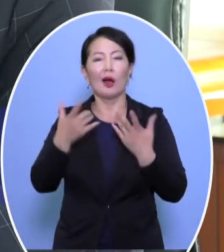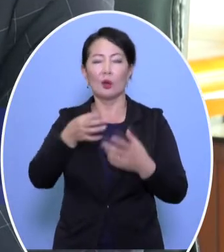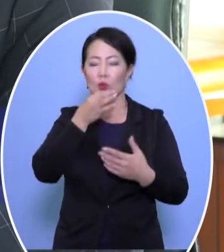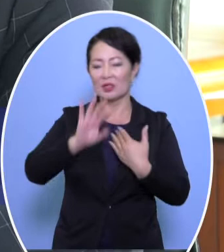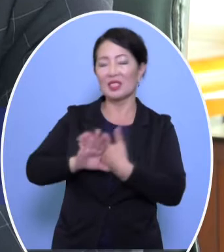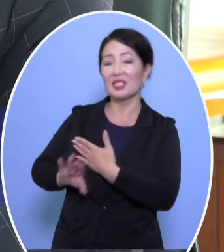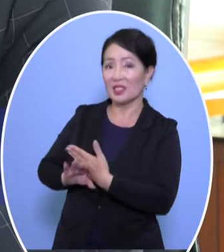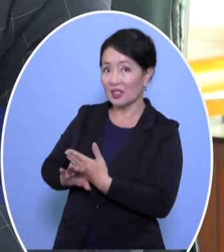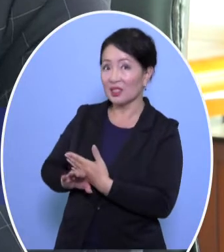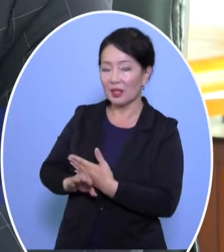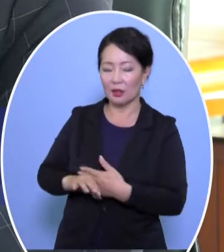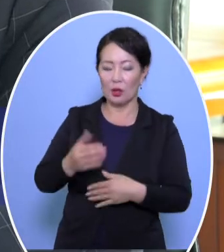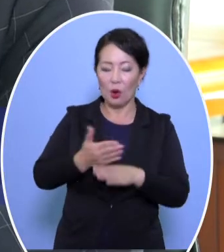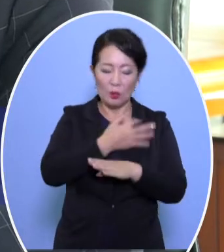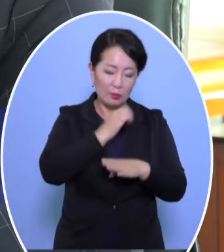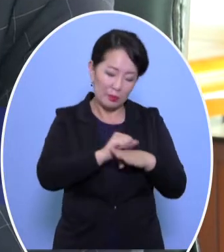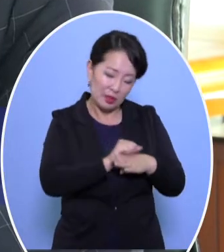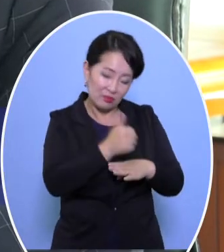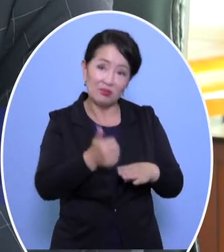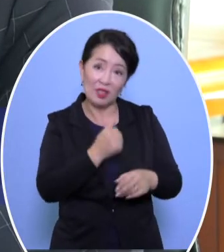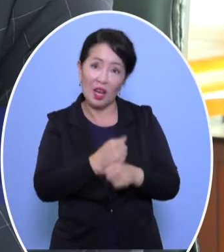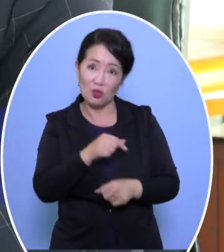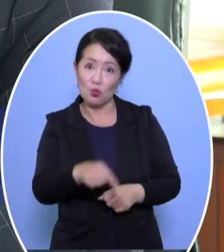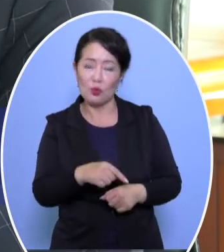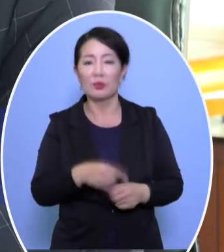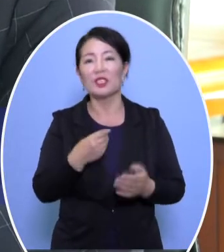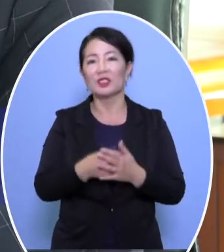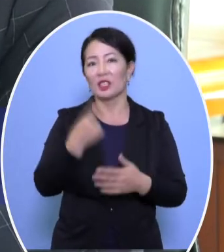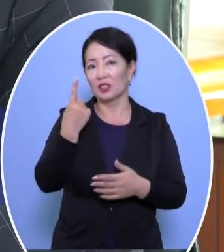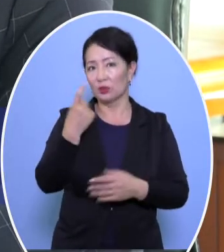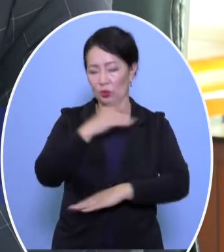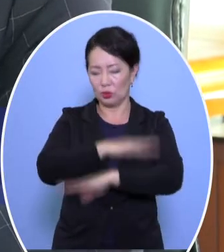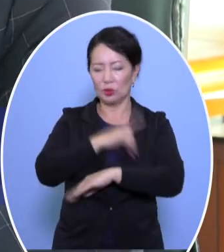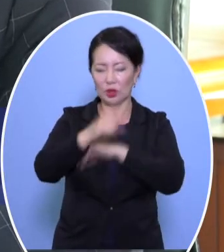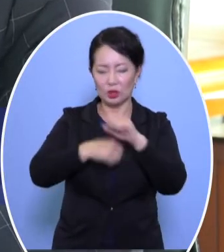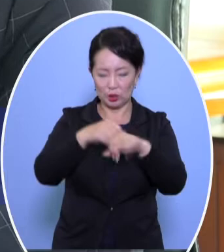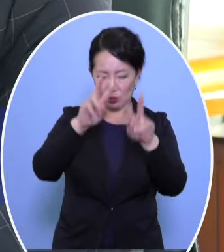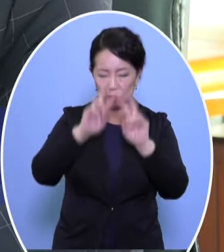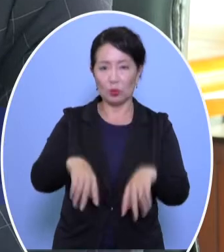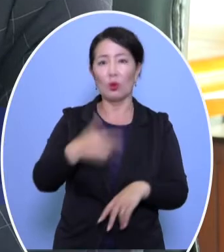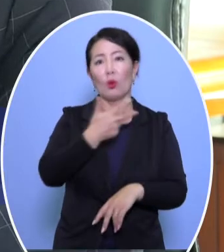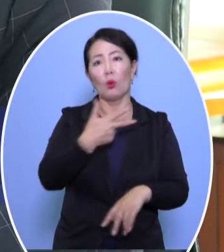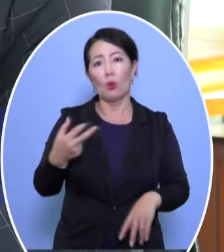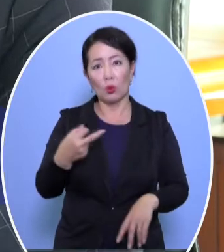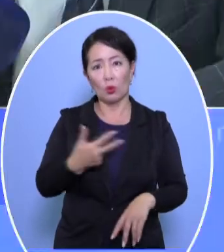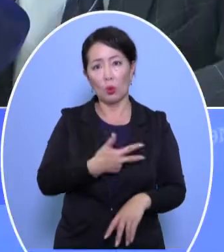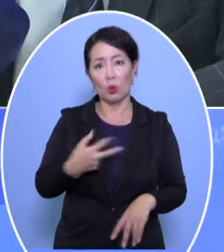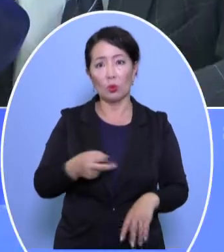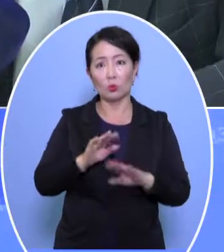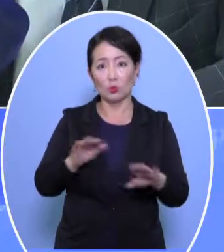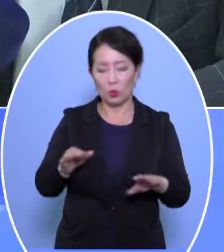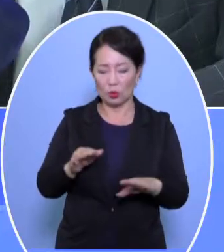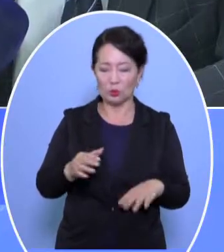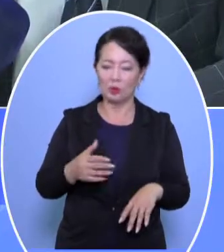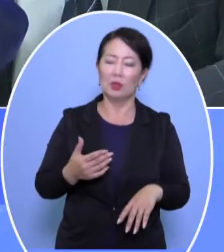гарахаас урьдсан сэргийлж, урьдсан бүх одоо бэлтгэл ажлуудыг хангаж ажилласнараа жишээлбэл одоо 1-р сургууль жил болгоо 300